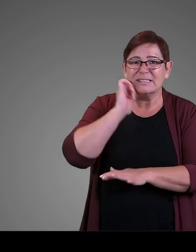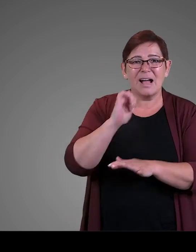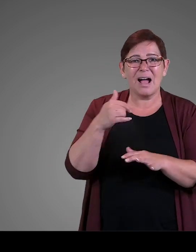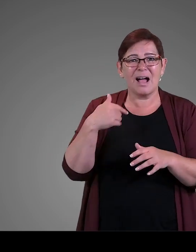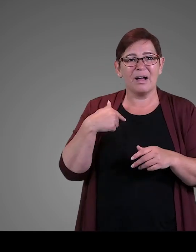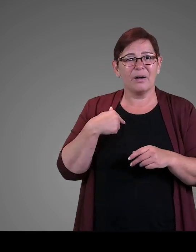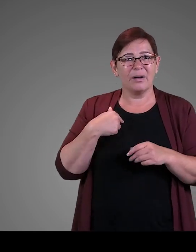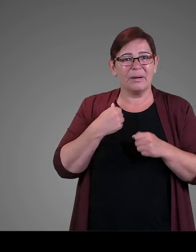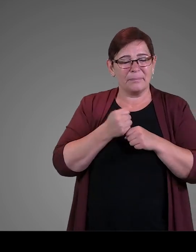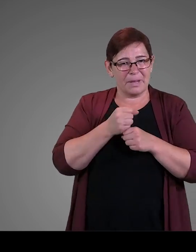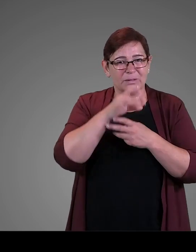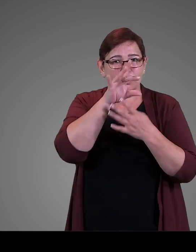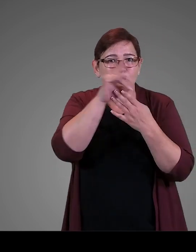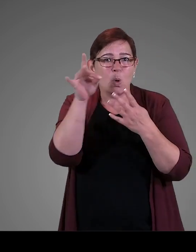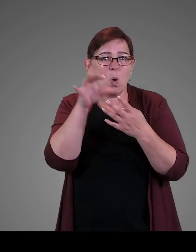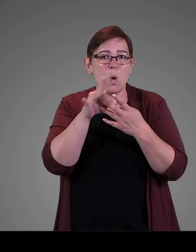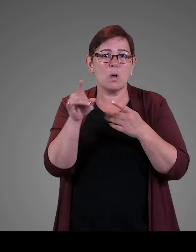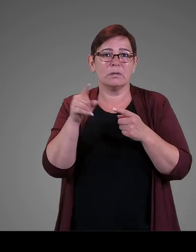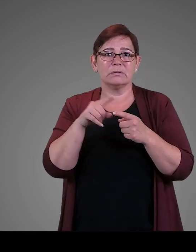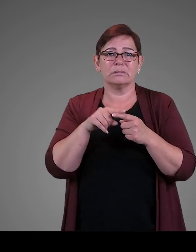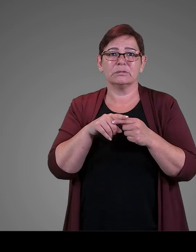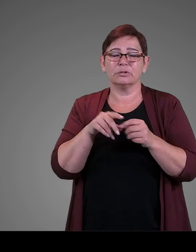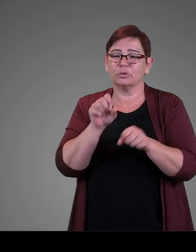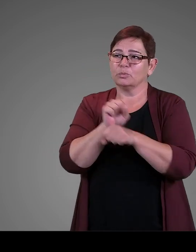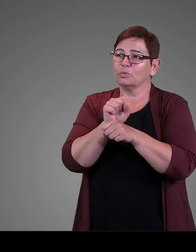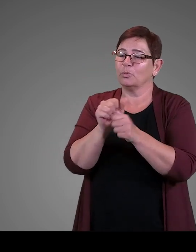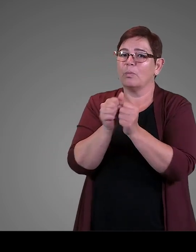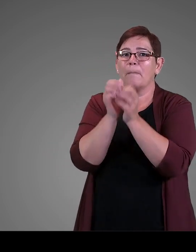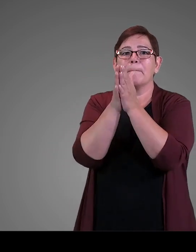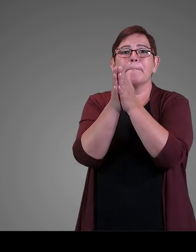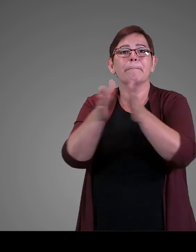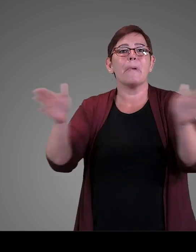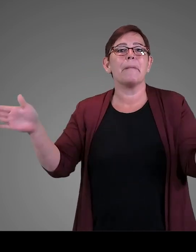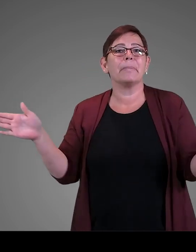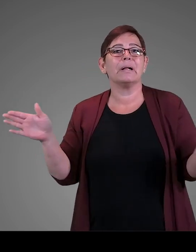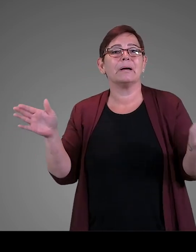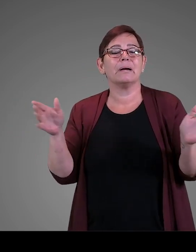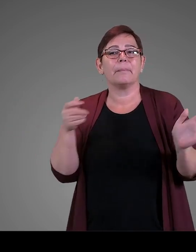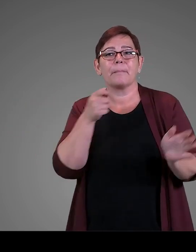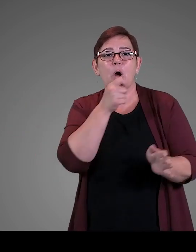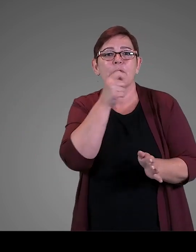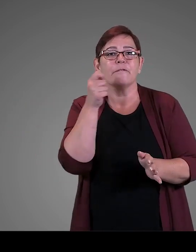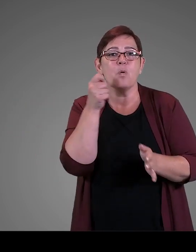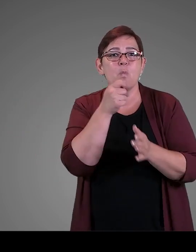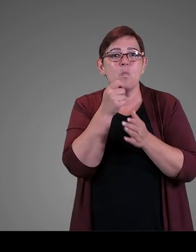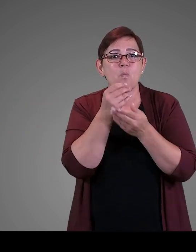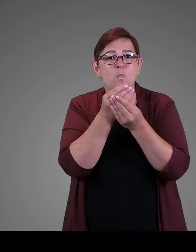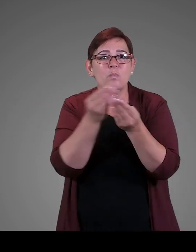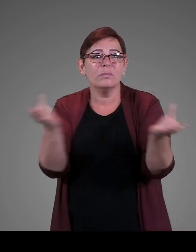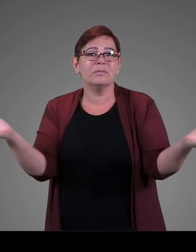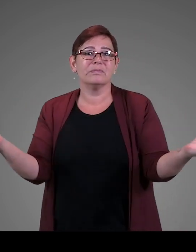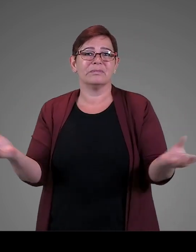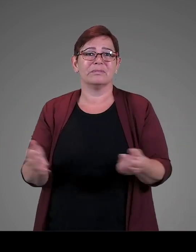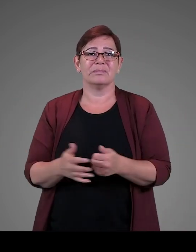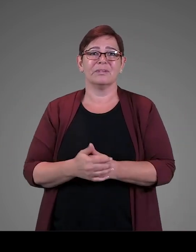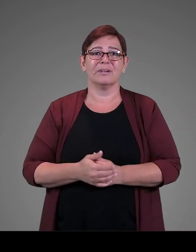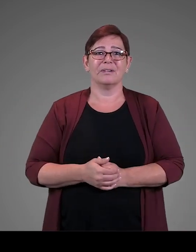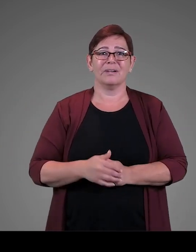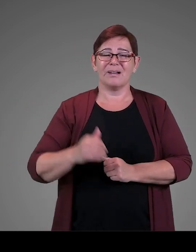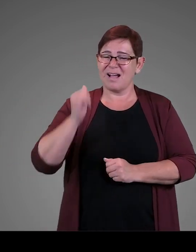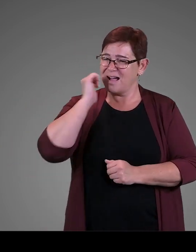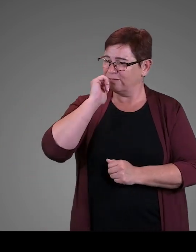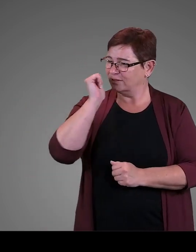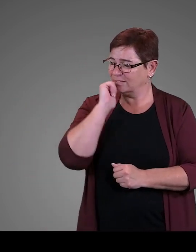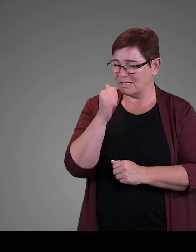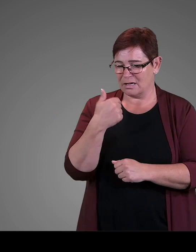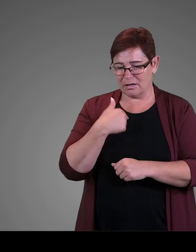des micros publics. À tous les jours, on fait le choix de travailler dans une certaine lenteur. On